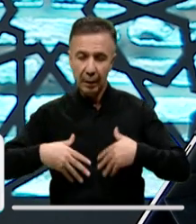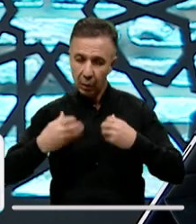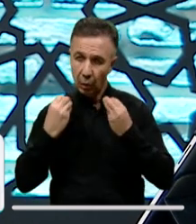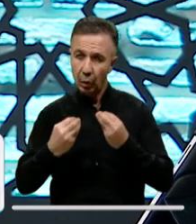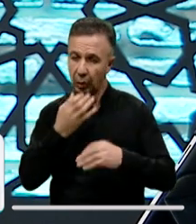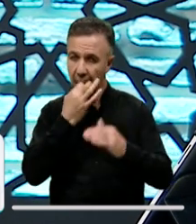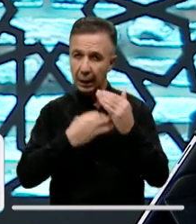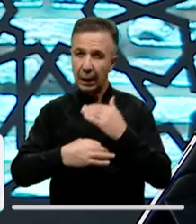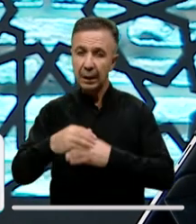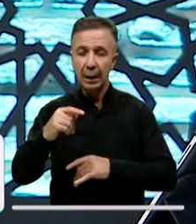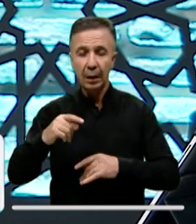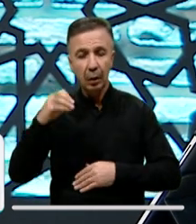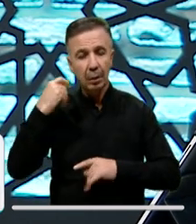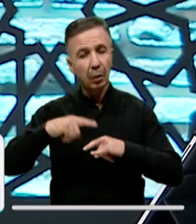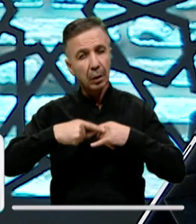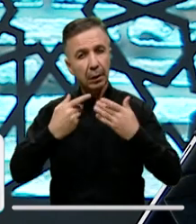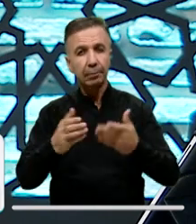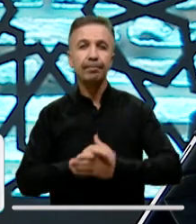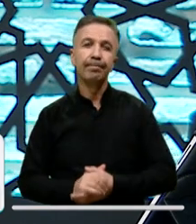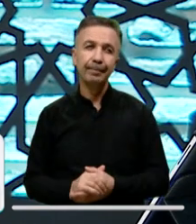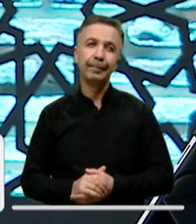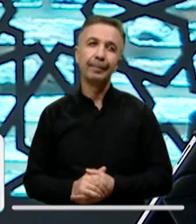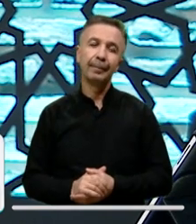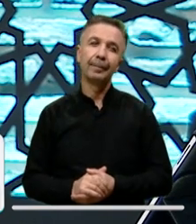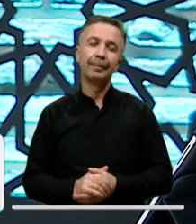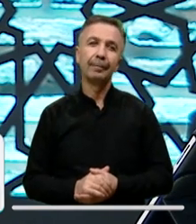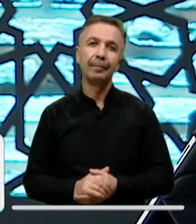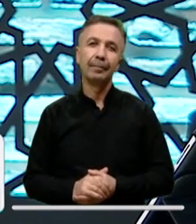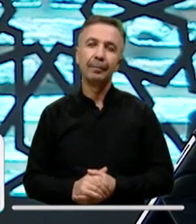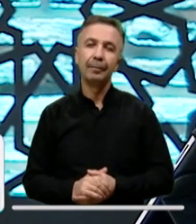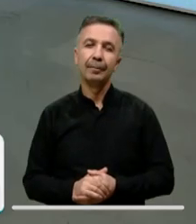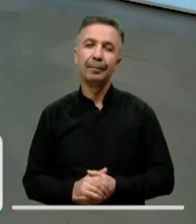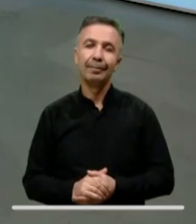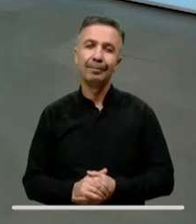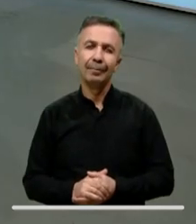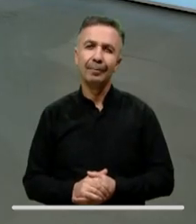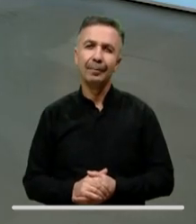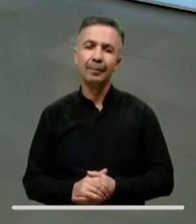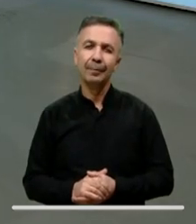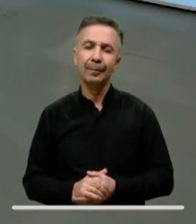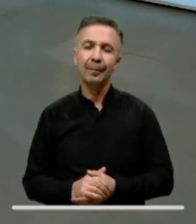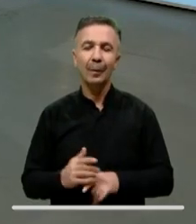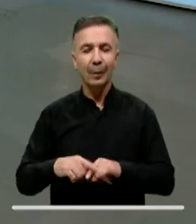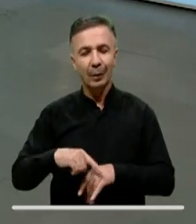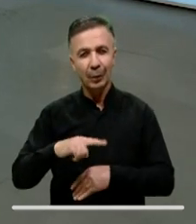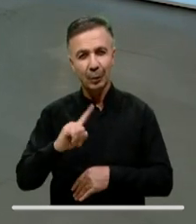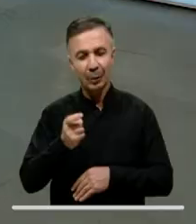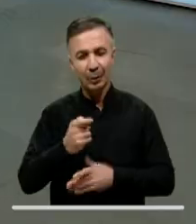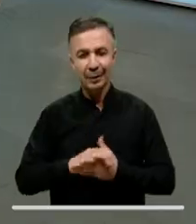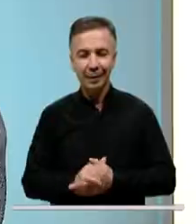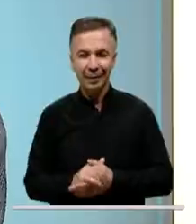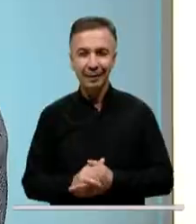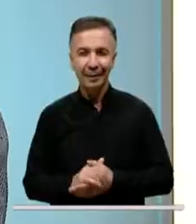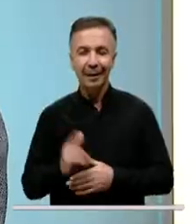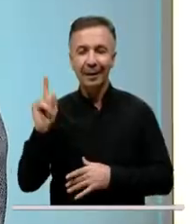hocamıza bir hoş geldiniz diyelim. Sonra vakit kaybetmeden sorularınızı sormaya başlayacağım inşallah. Hocam hoş geldiniz. Hoş bulduk.